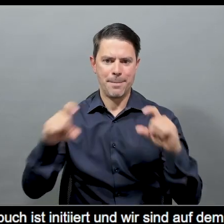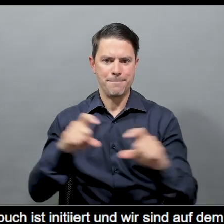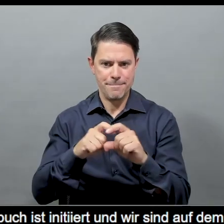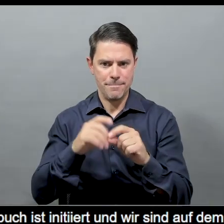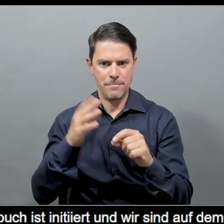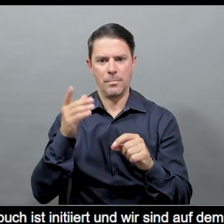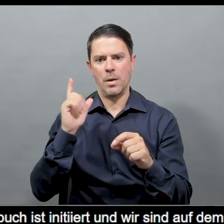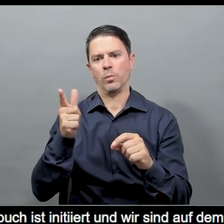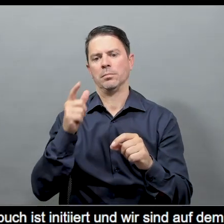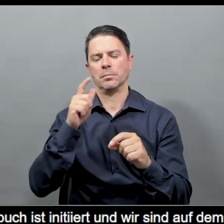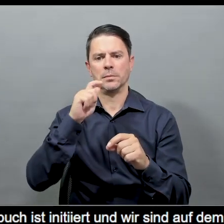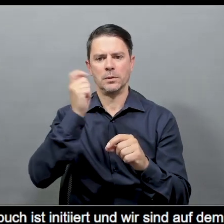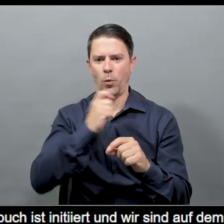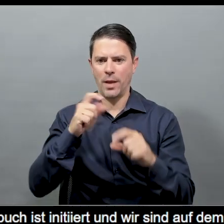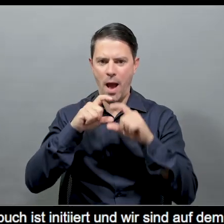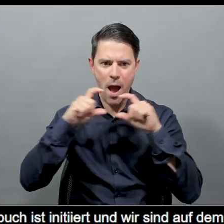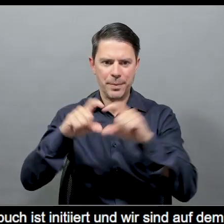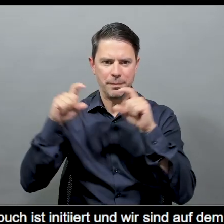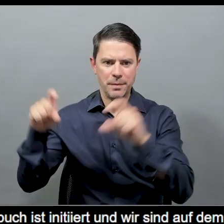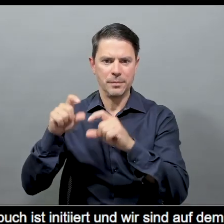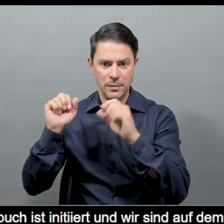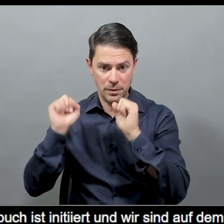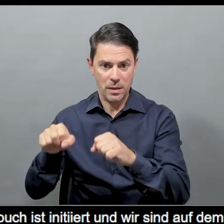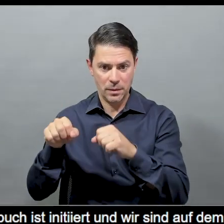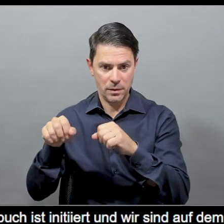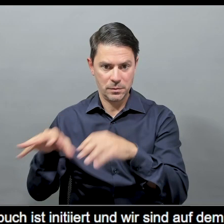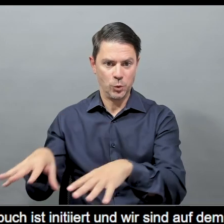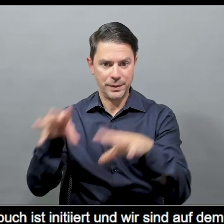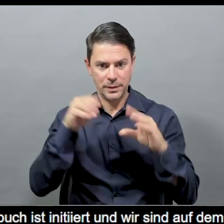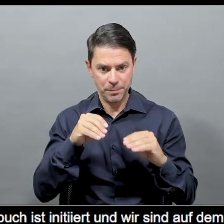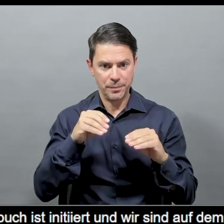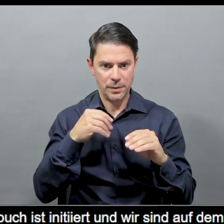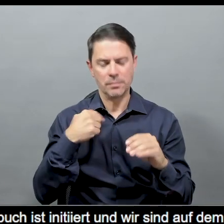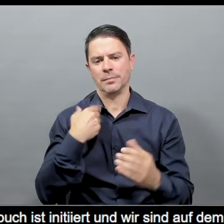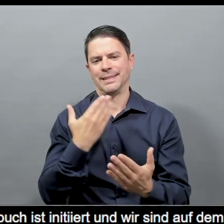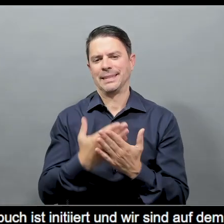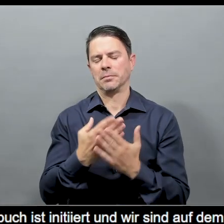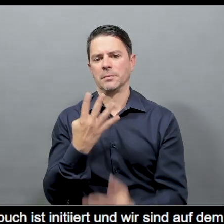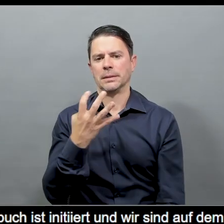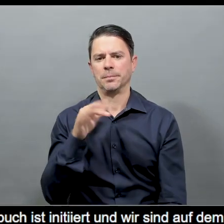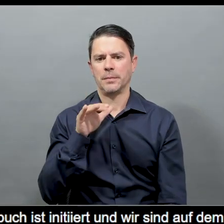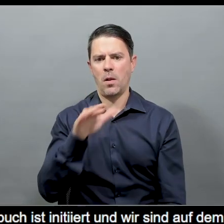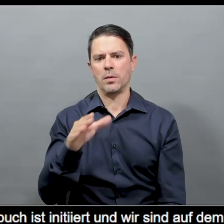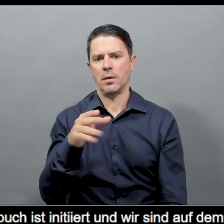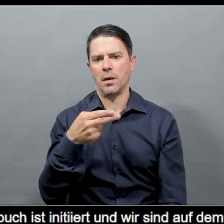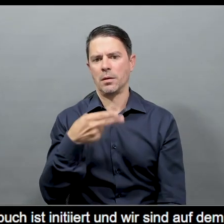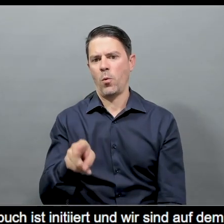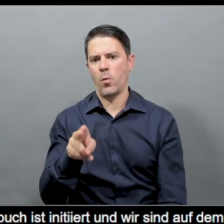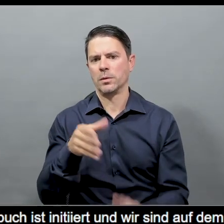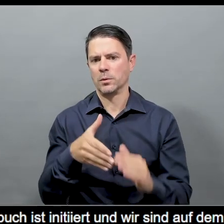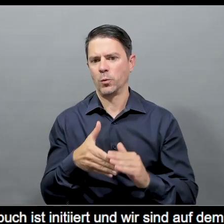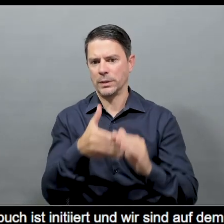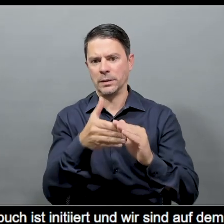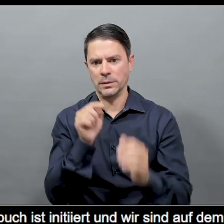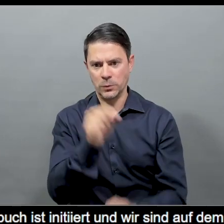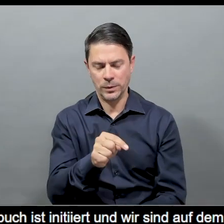40 Millionen Euro, also aus unserem Fördertopf, dann unterstützen. Und zu den weiteren Mitteln möchte ich